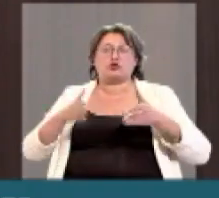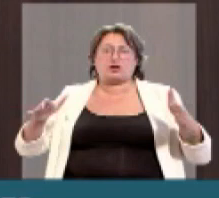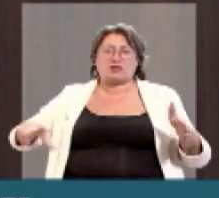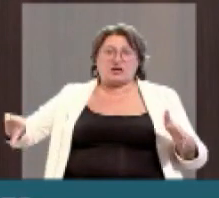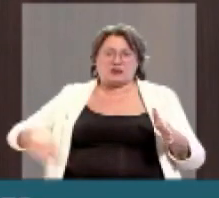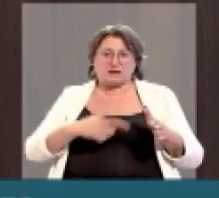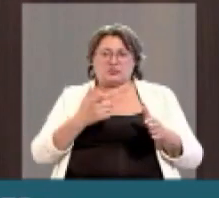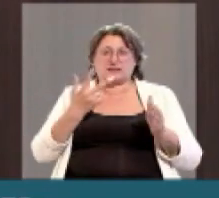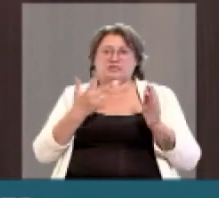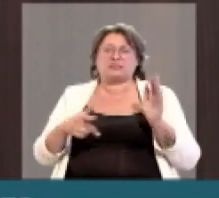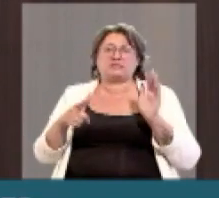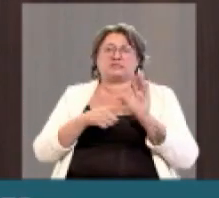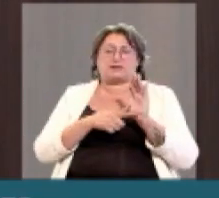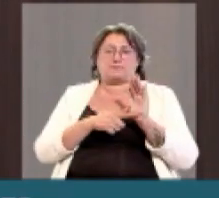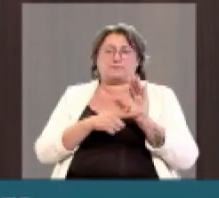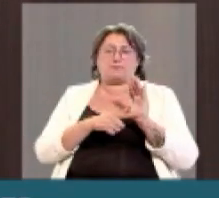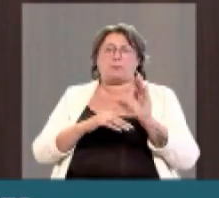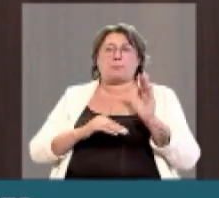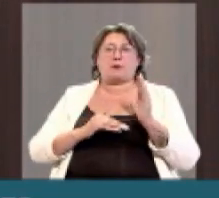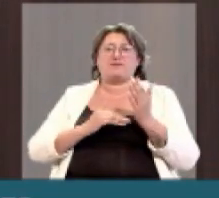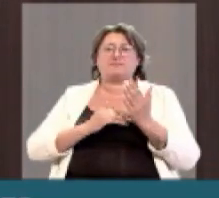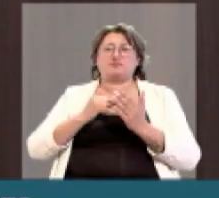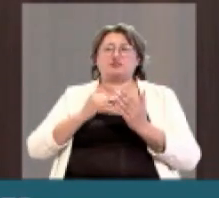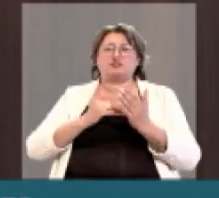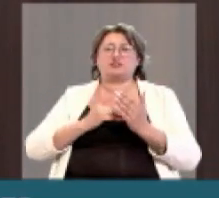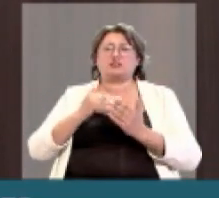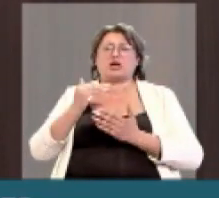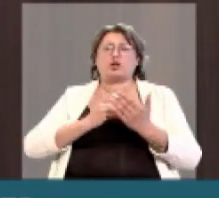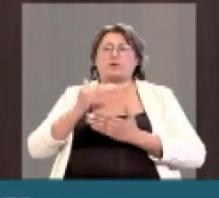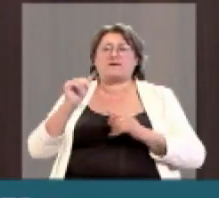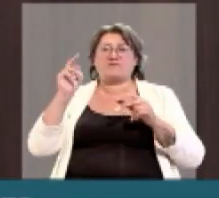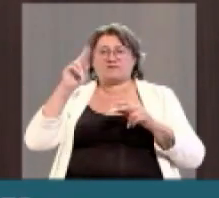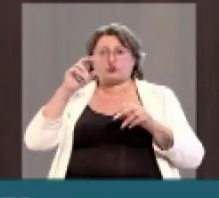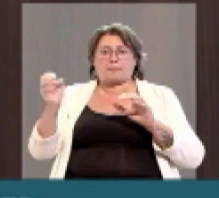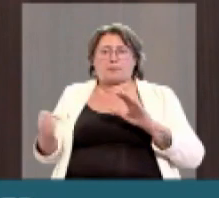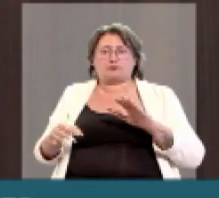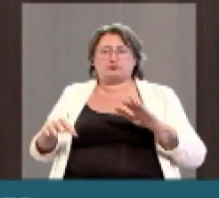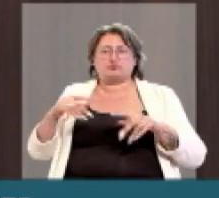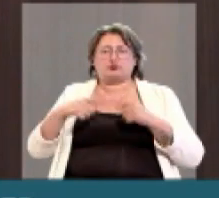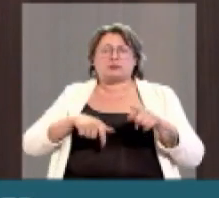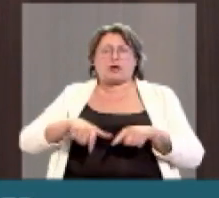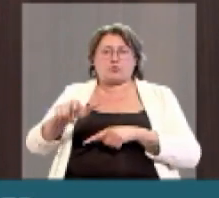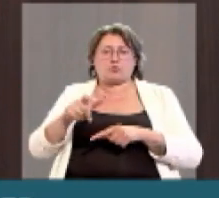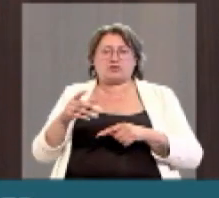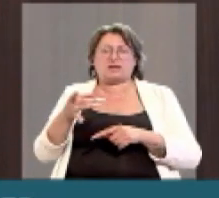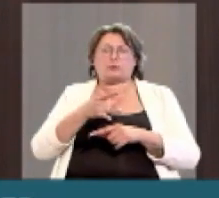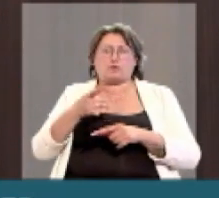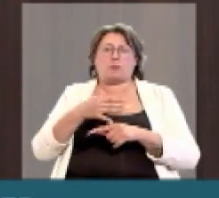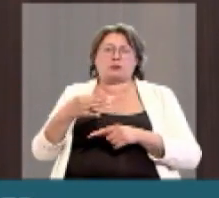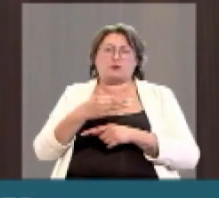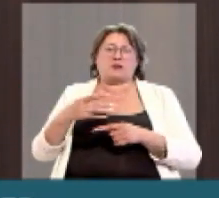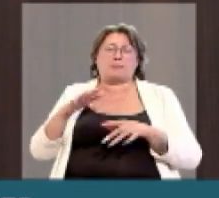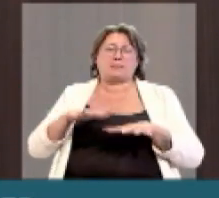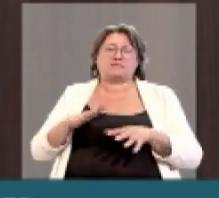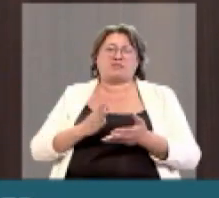екеуі жер түбін тереңдету, арналарды тазарту, түзету, кеңейту және өзен ағындарын бұру, елді мекендерде қорғаныш құрғандарын орнату бойынша